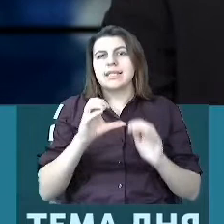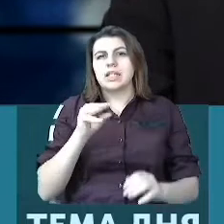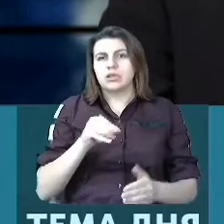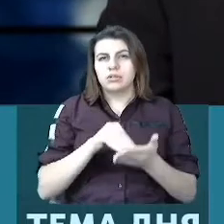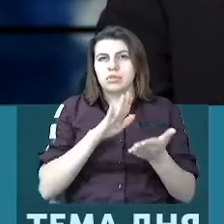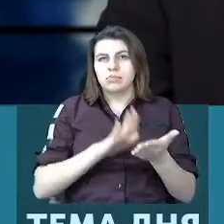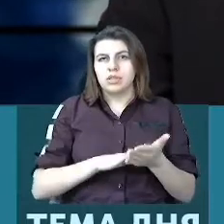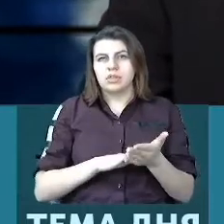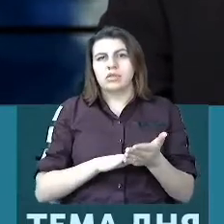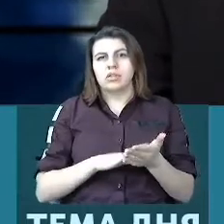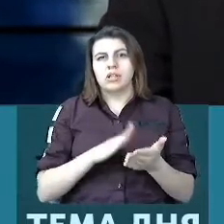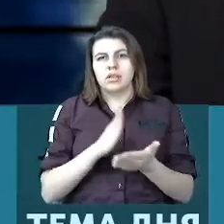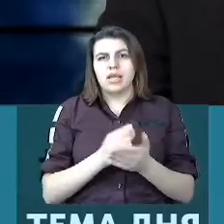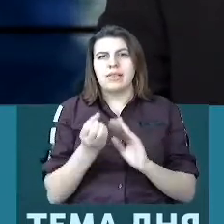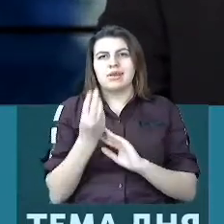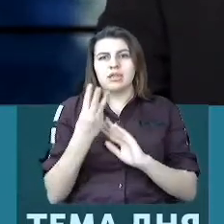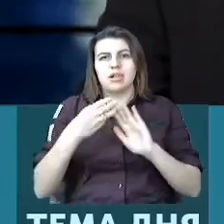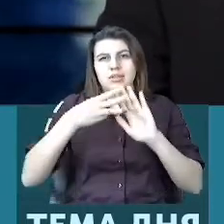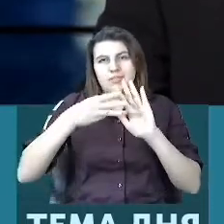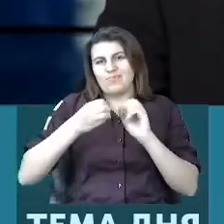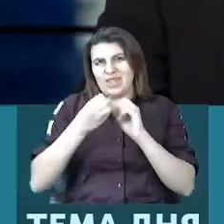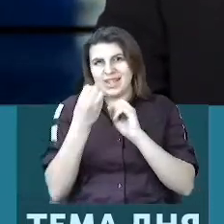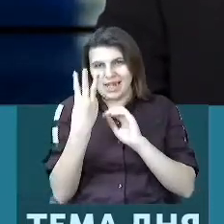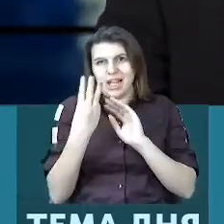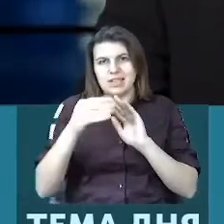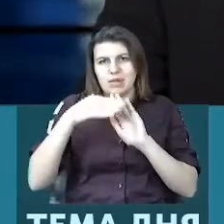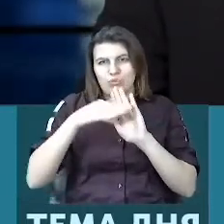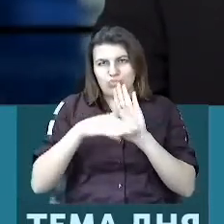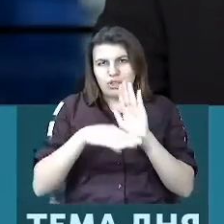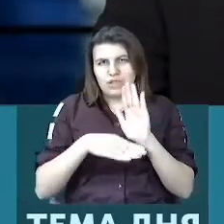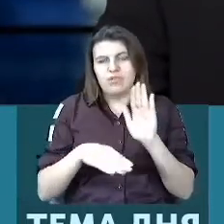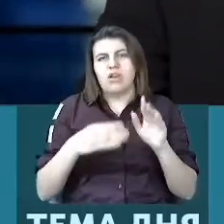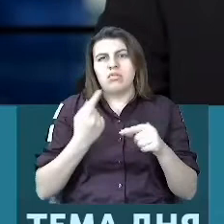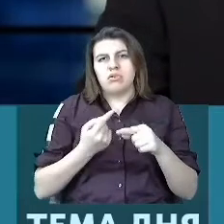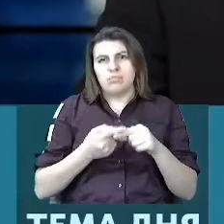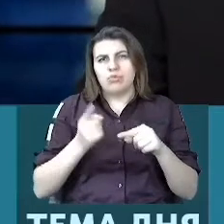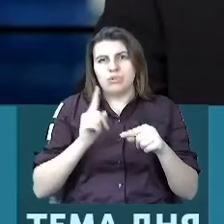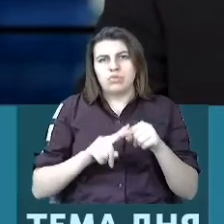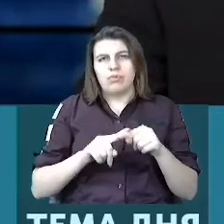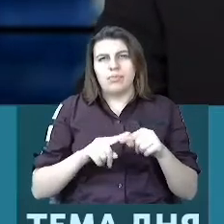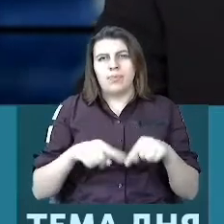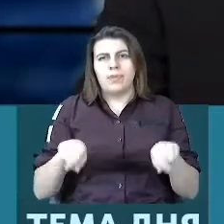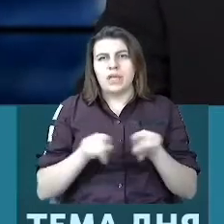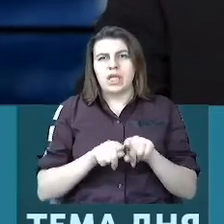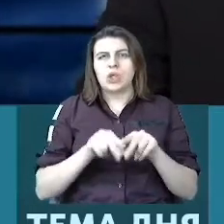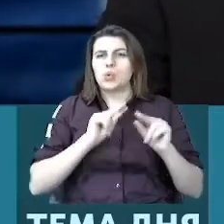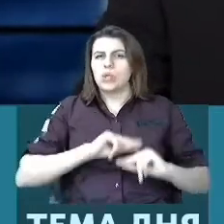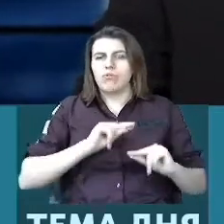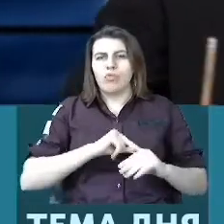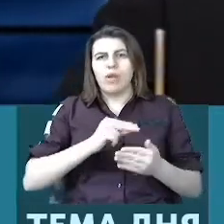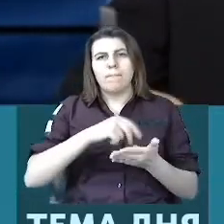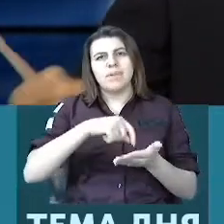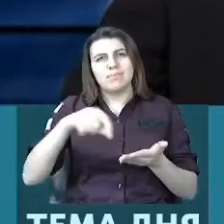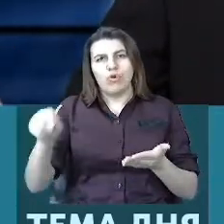статті 16 є 13 пунктів, от по якому будуть укладати цей трудовий письмовий договір між працедавцем